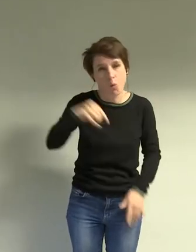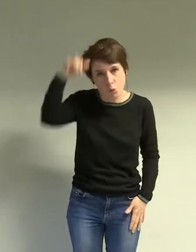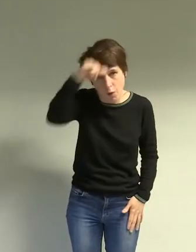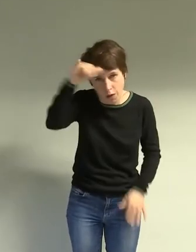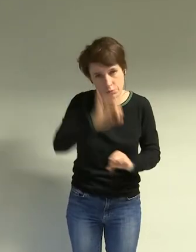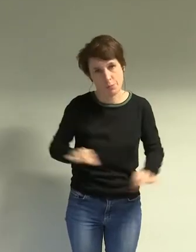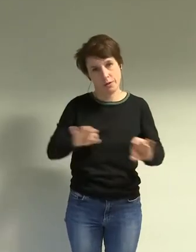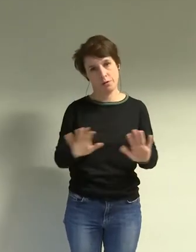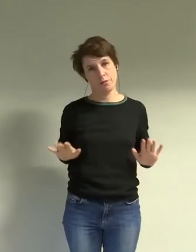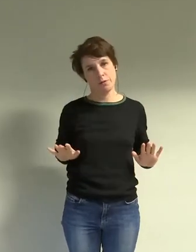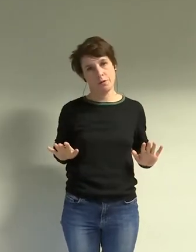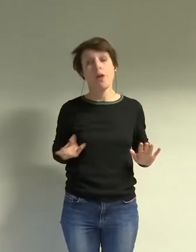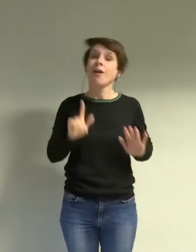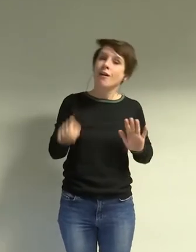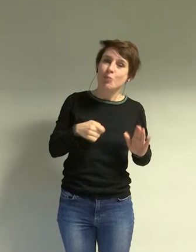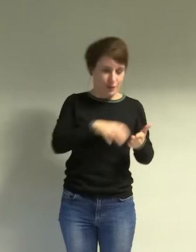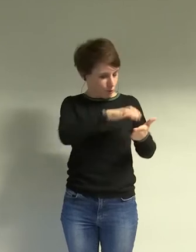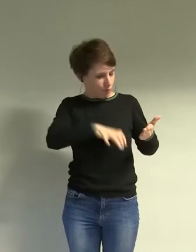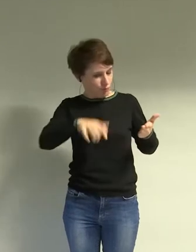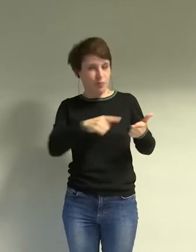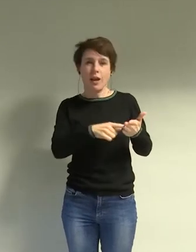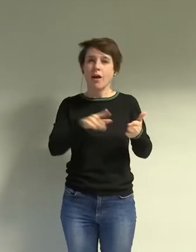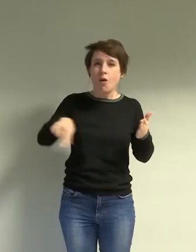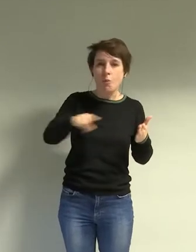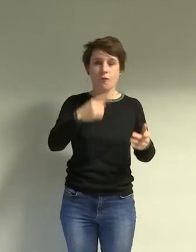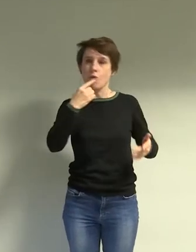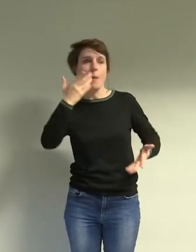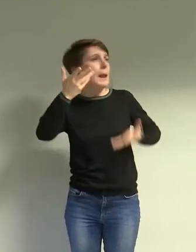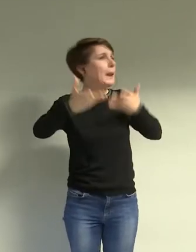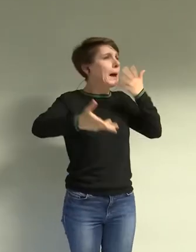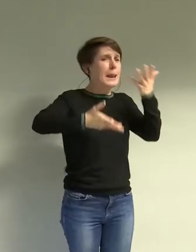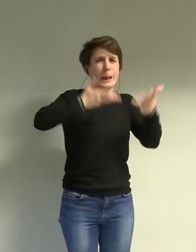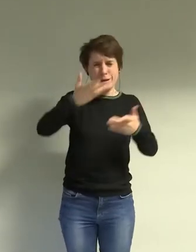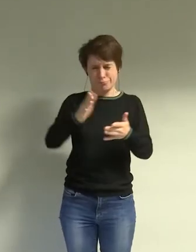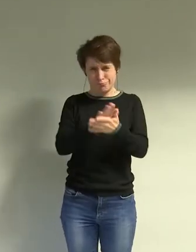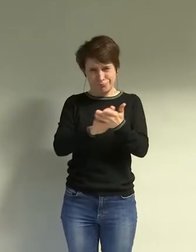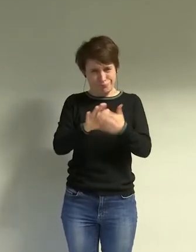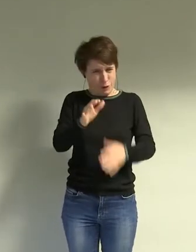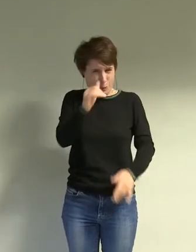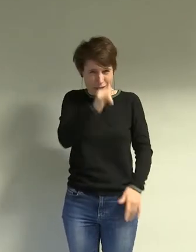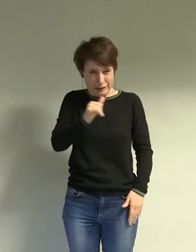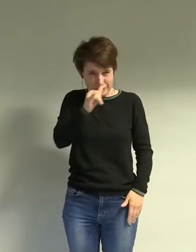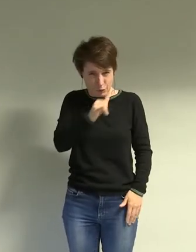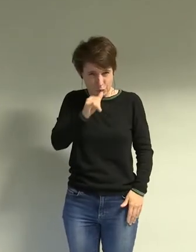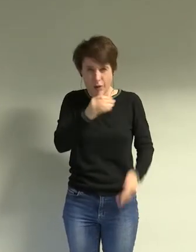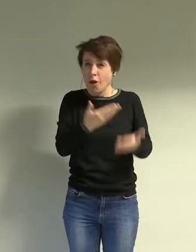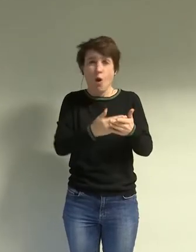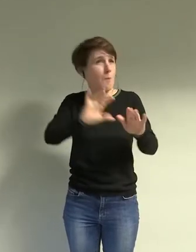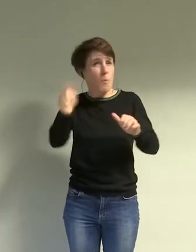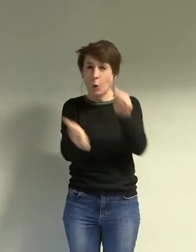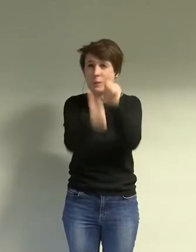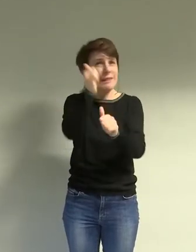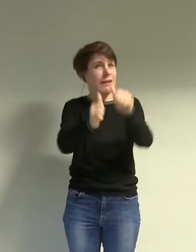entendu le tout est habillé aussi d'une grandiloquence un peu ridicule sur le premier défi inédit de l'histoire de l'humanité